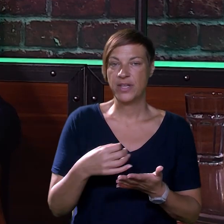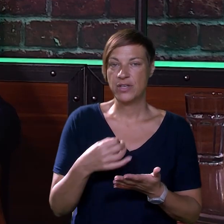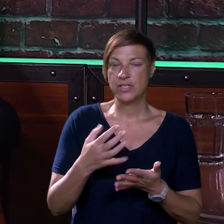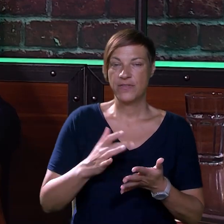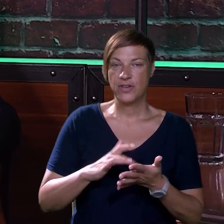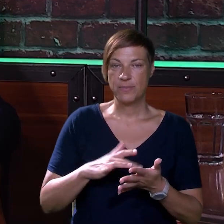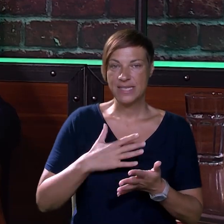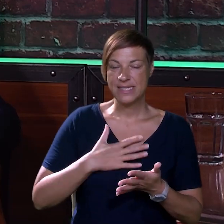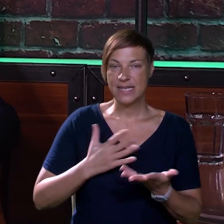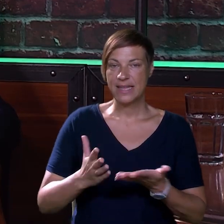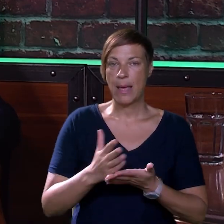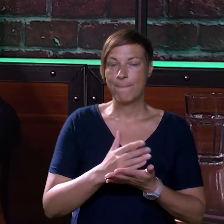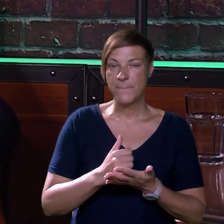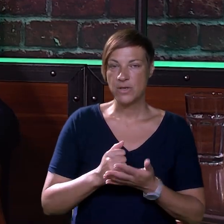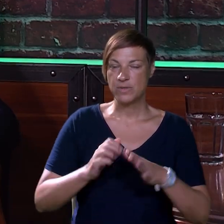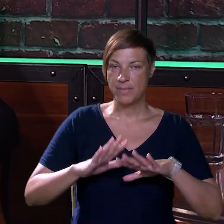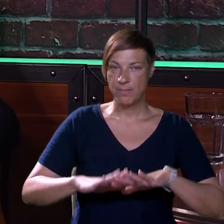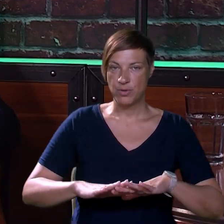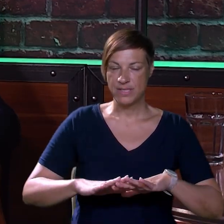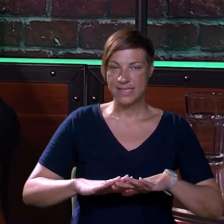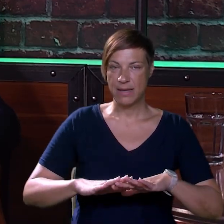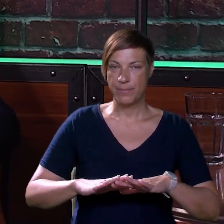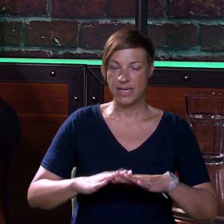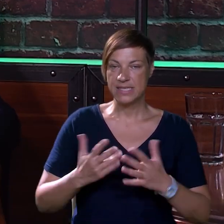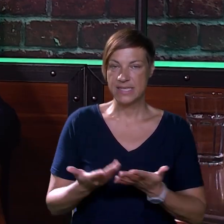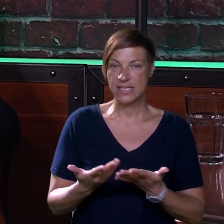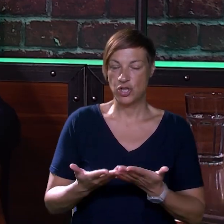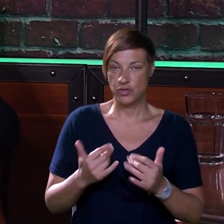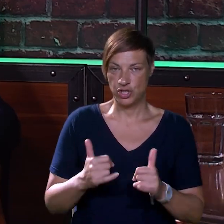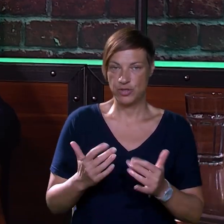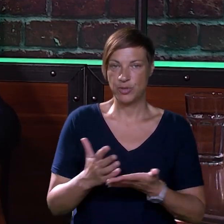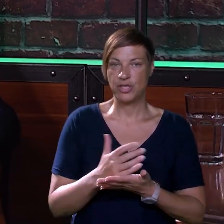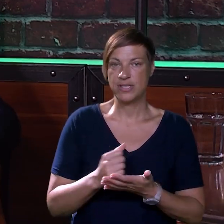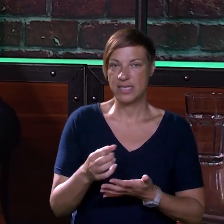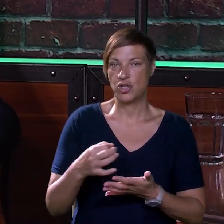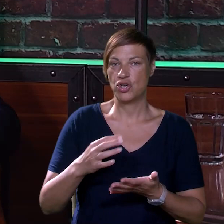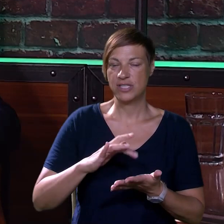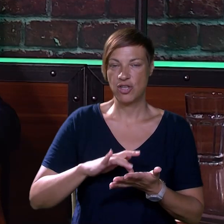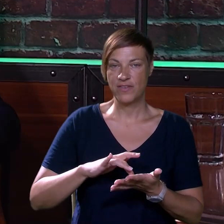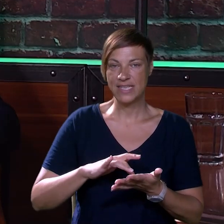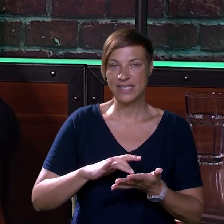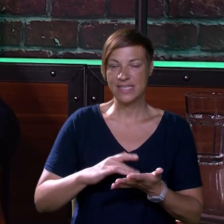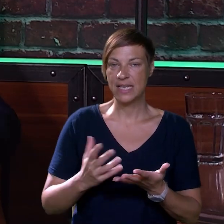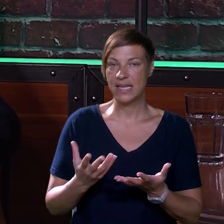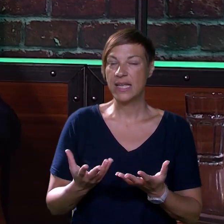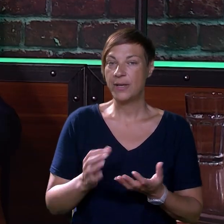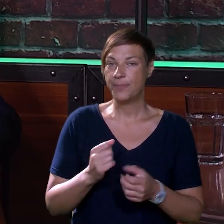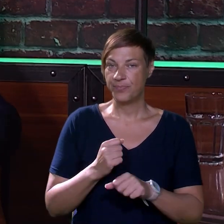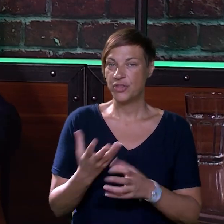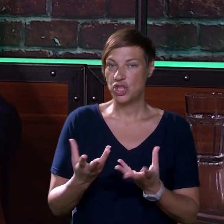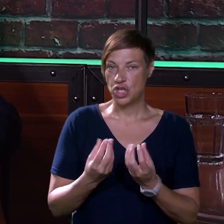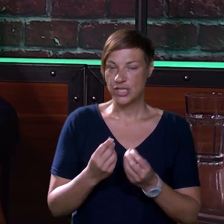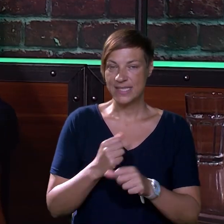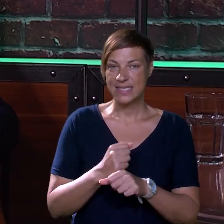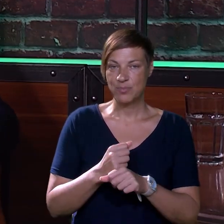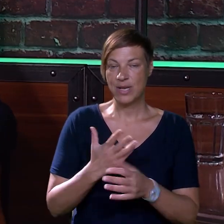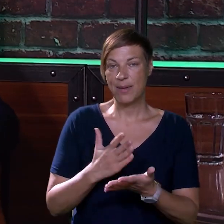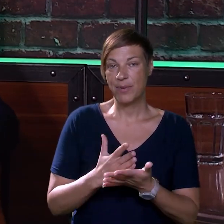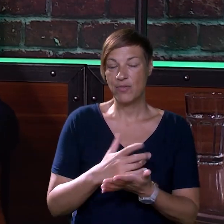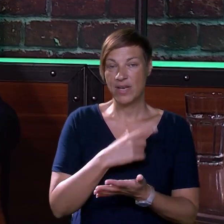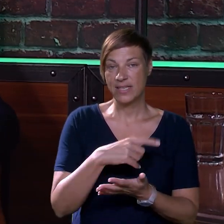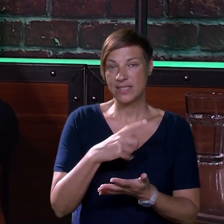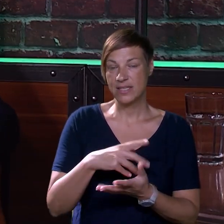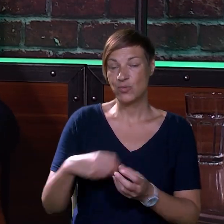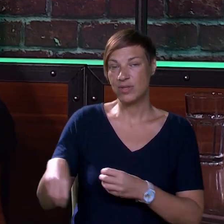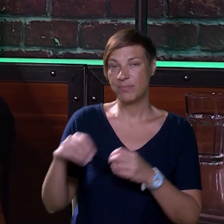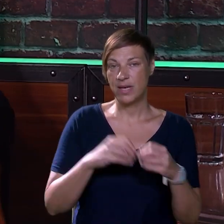osnovni je sada cilj da mi uspijemo nekako stabilizirati ovo što smo postigli. To nam je osnovni cilj, jer smo napravili dosta, međutim, eto, uvijek s tim